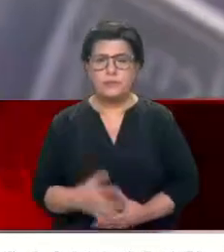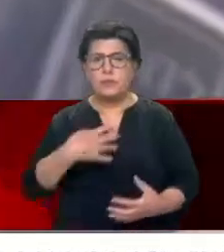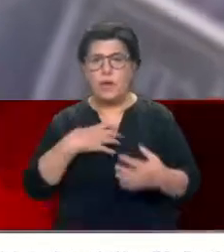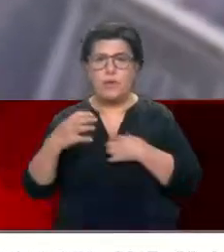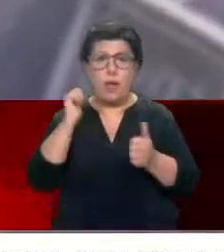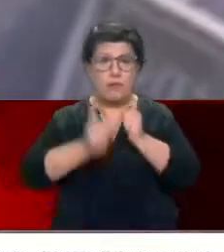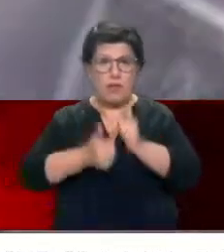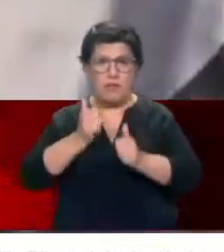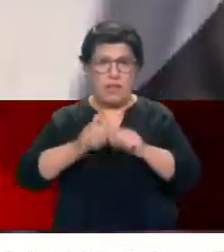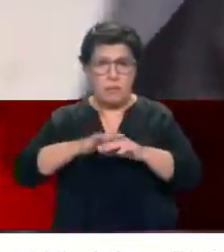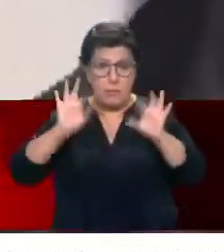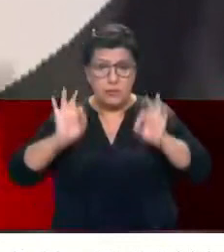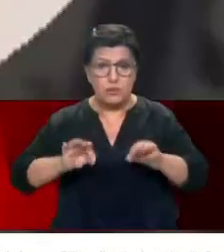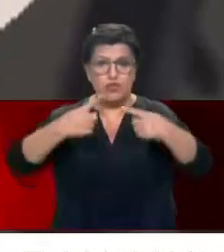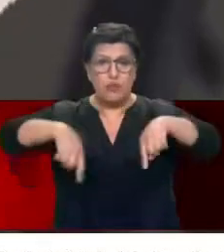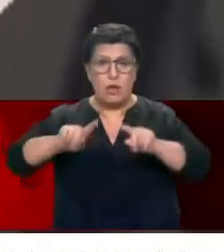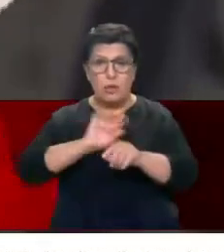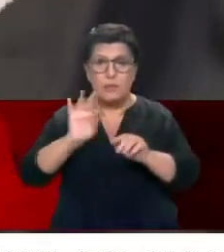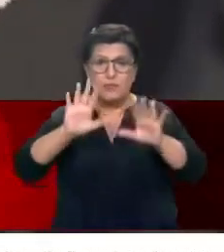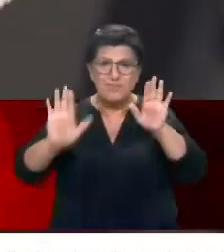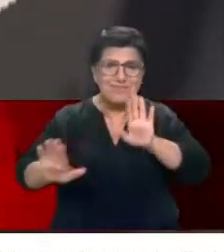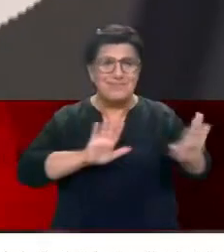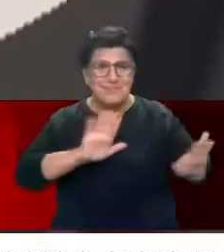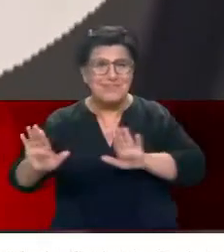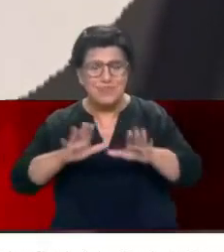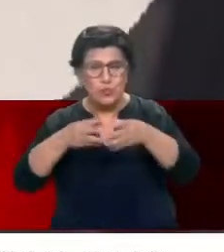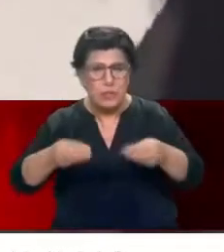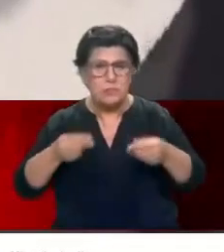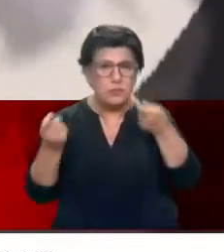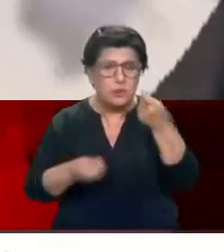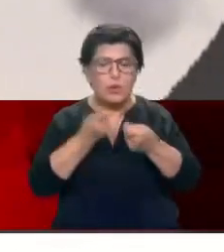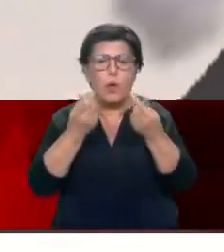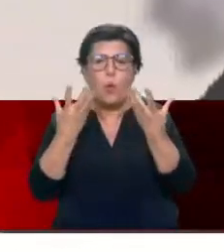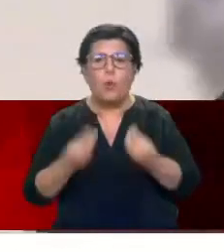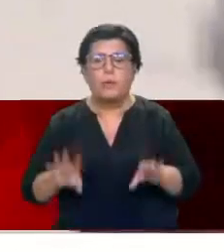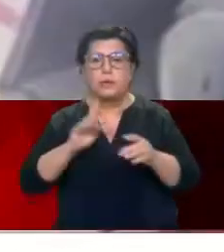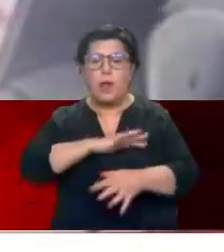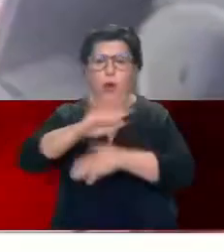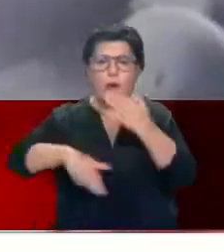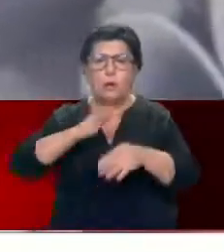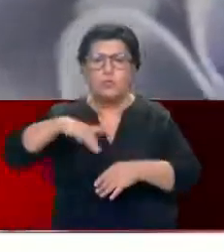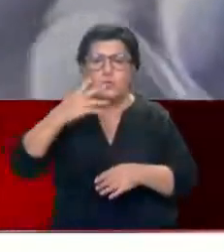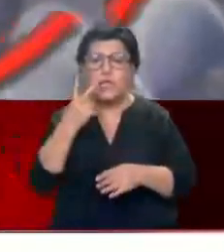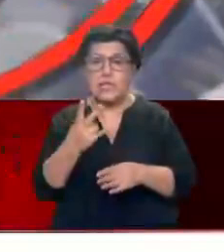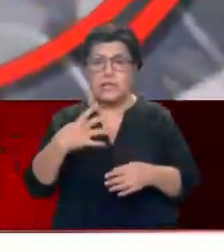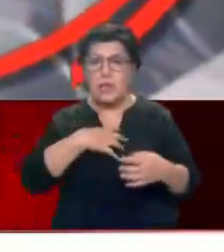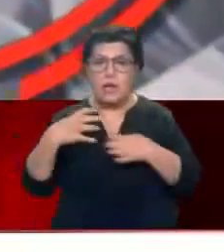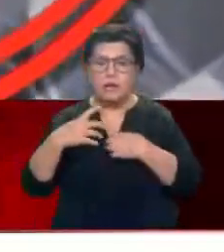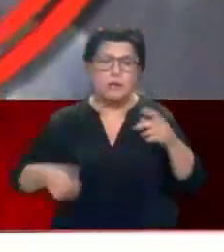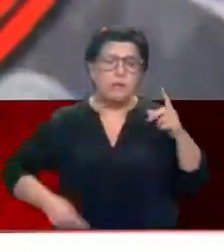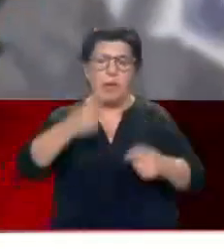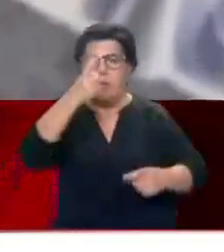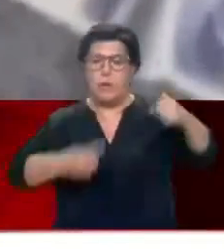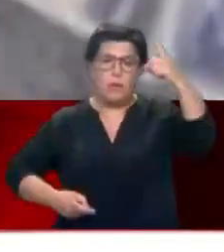Taraflar kavga etmeye başladı. Çevredekiler ortamı yumuşatmaya çalışsa da başaramadı. Arbede sonrası iki tarafta silaha